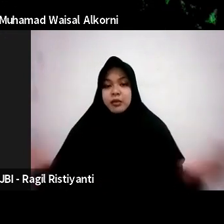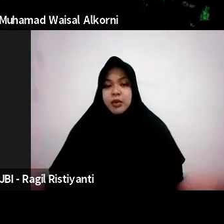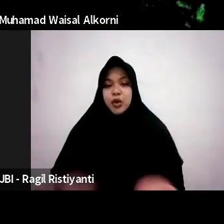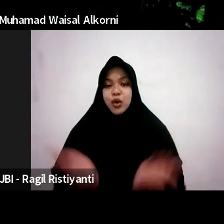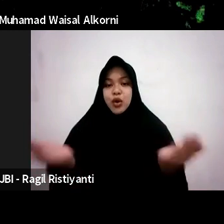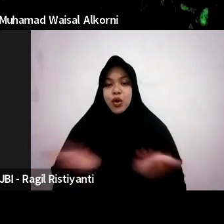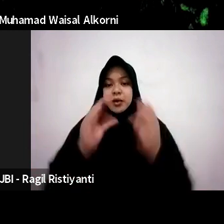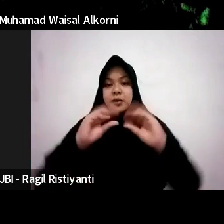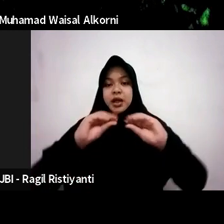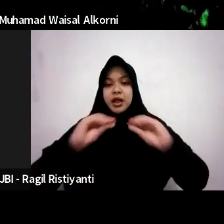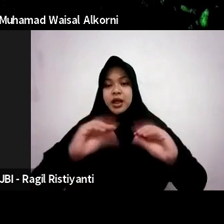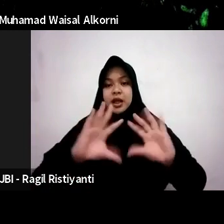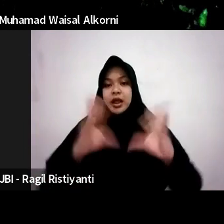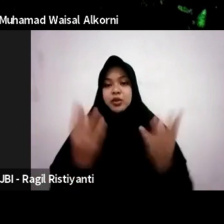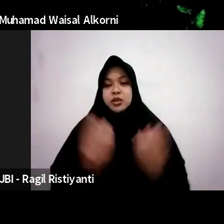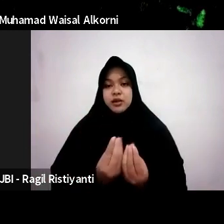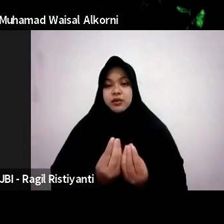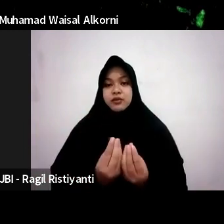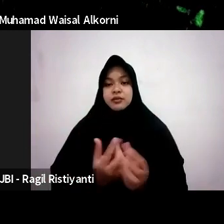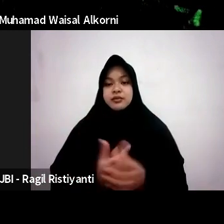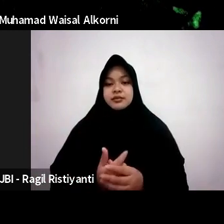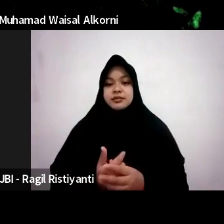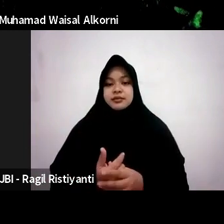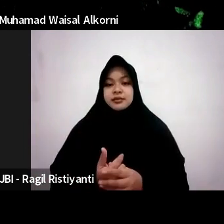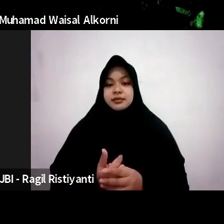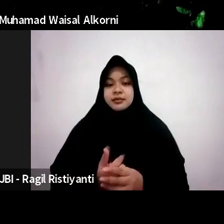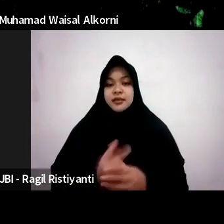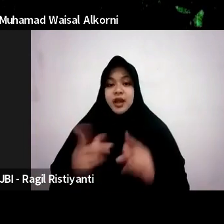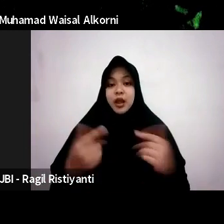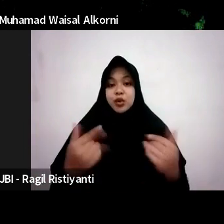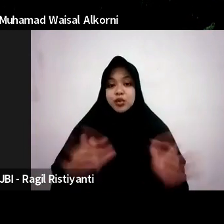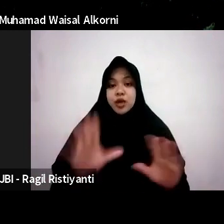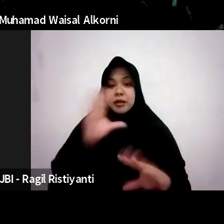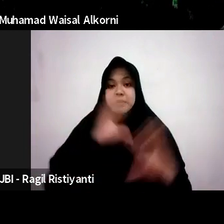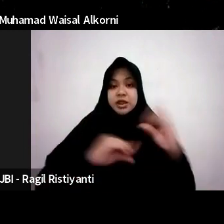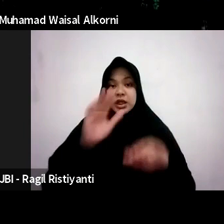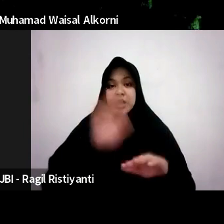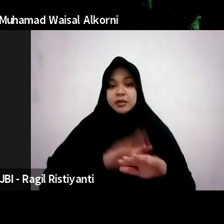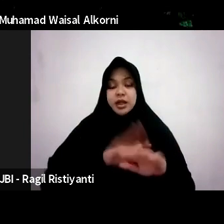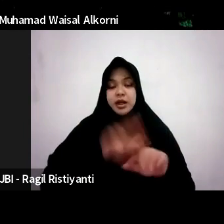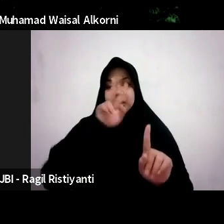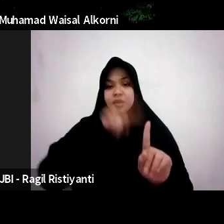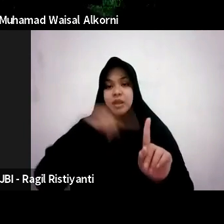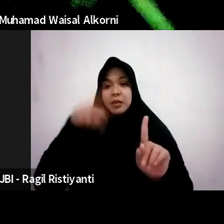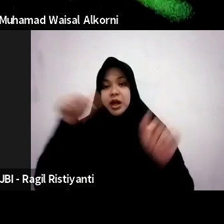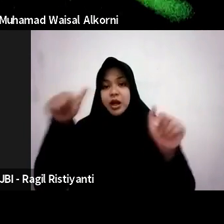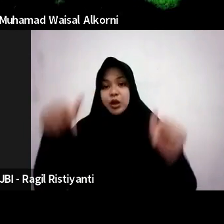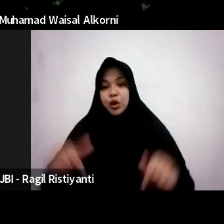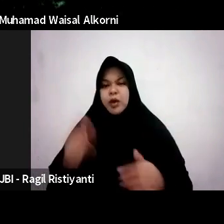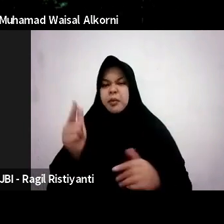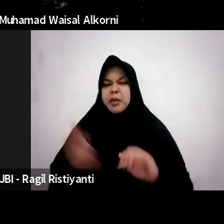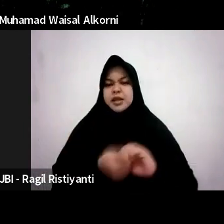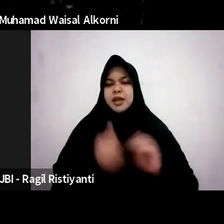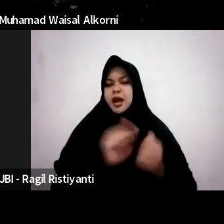pendidikan inklusif jadi ya kalau sudah bicara budaya dan cara pandang maka masalahnya menjadi